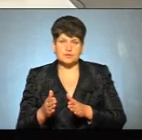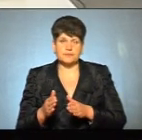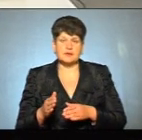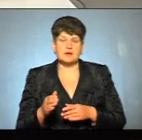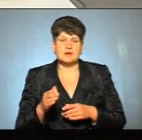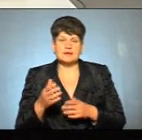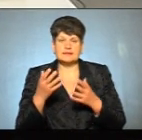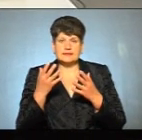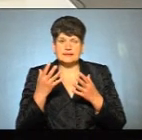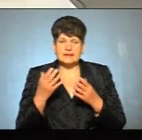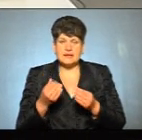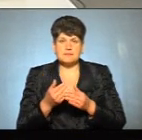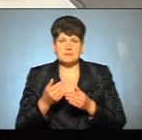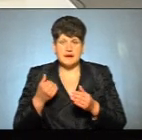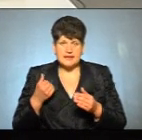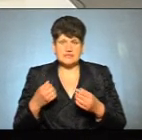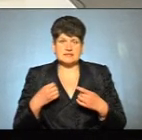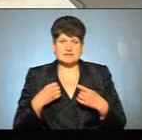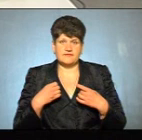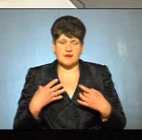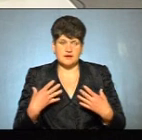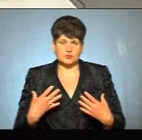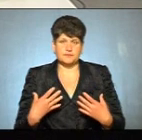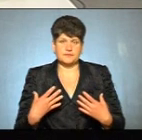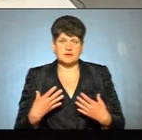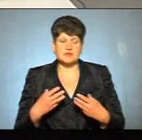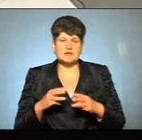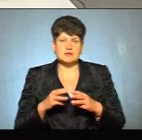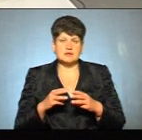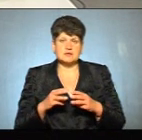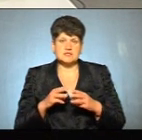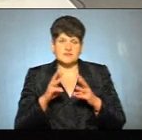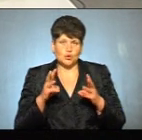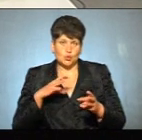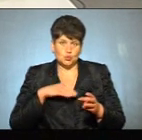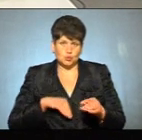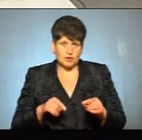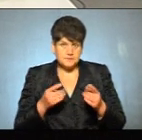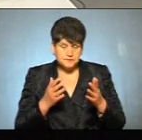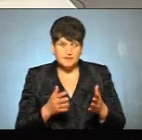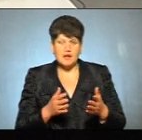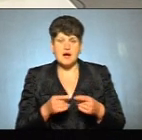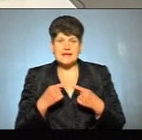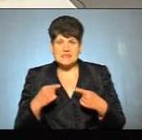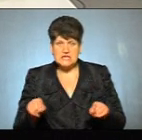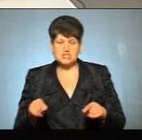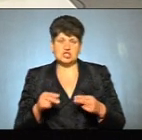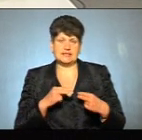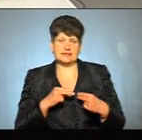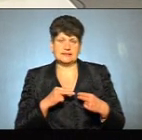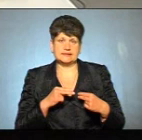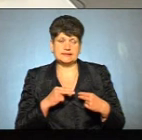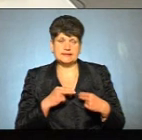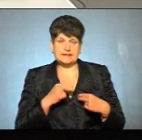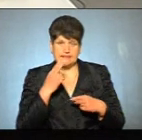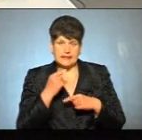суботу, на день перед святом Шестя Святого Духа. А інші традиції, звичайно, що всіх закликають